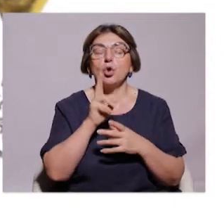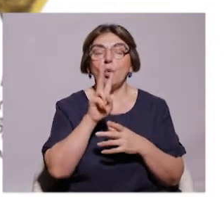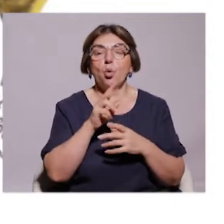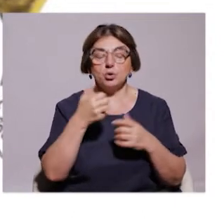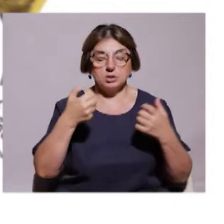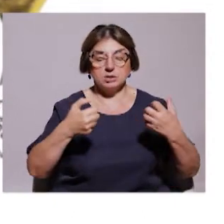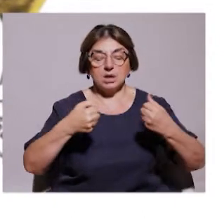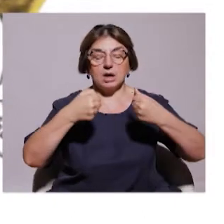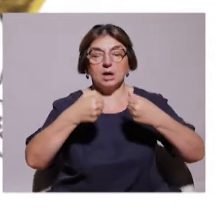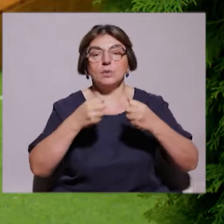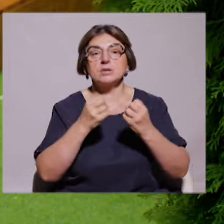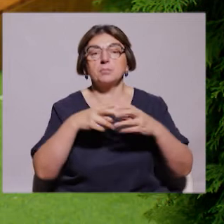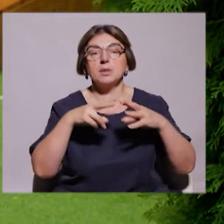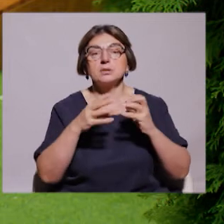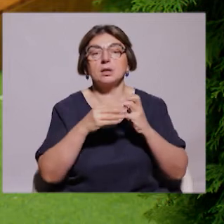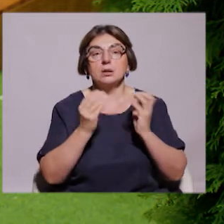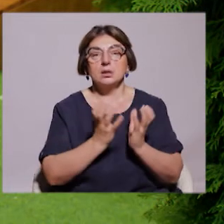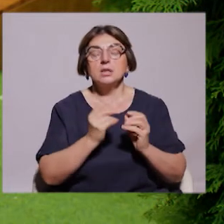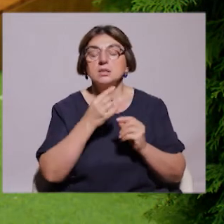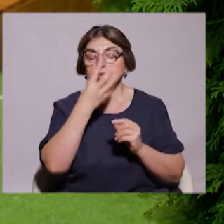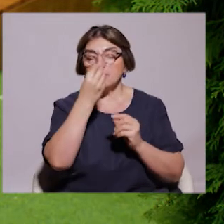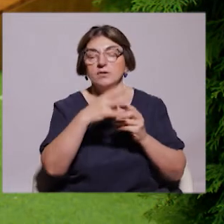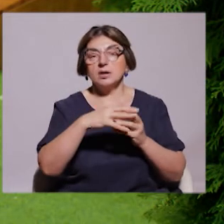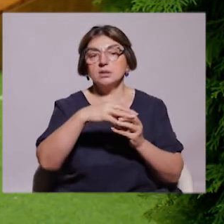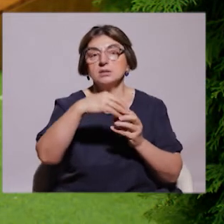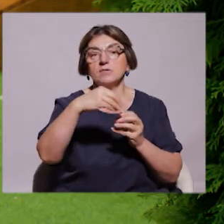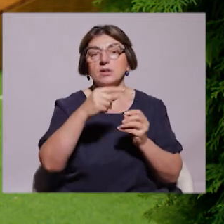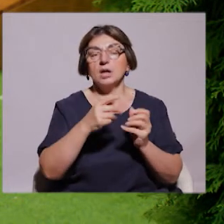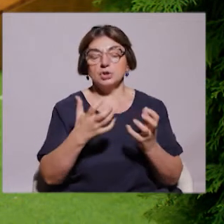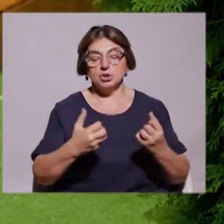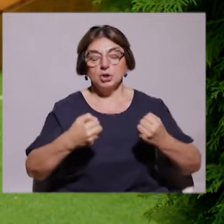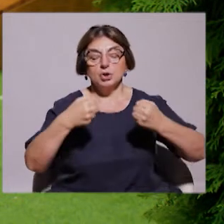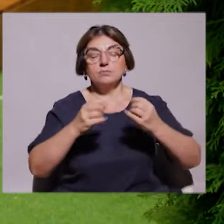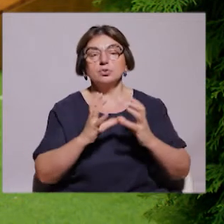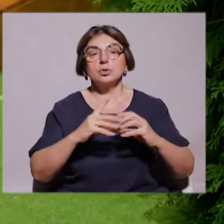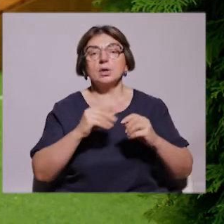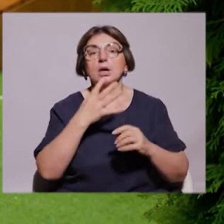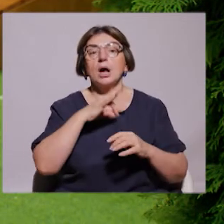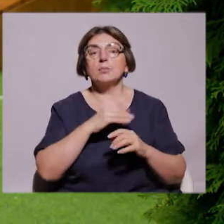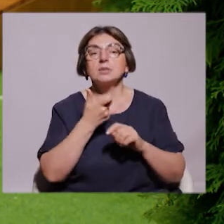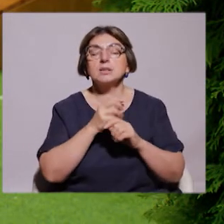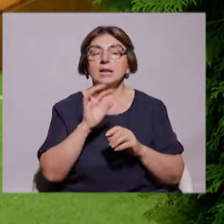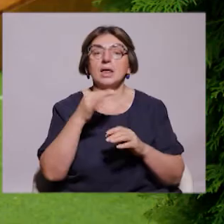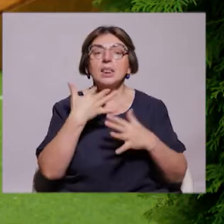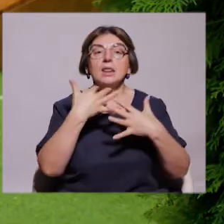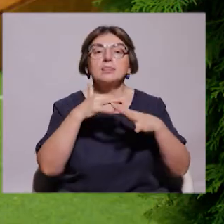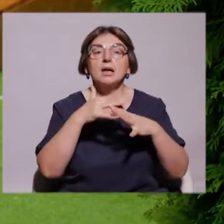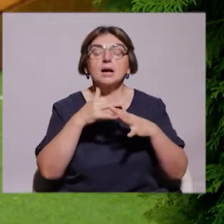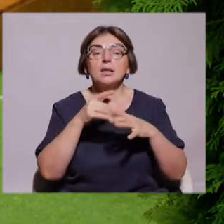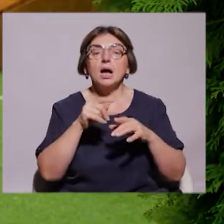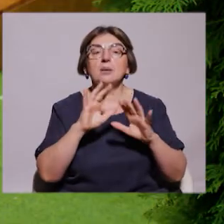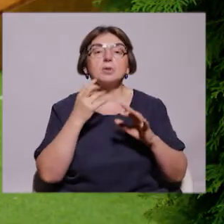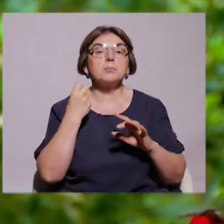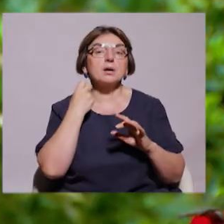ეს ჭურჭელი გამოიყენებოდა ძალიან თხელი სითხის, ამ შემთხვევაში ღვინისა და ზეთის გადასაზიდად და ასევე